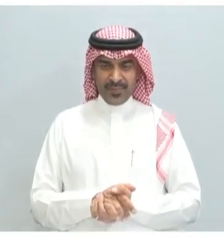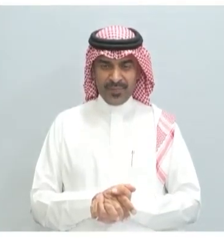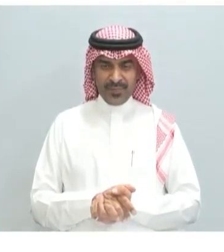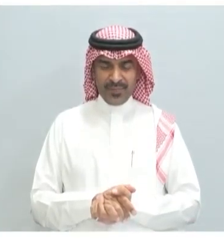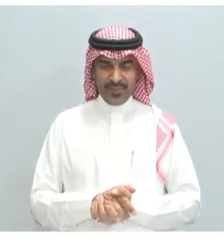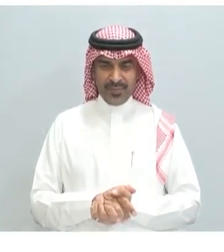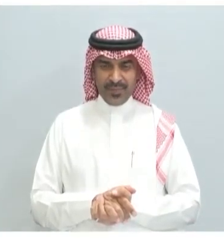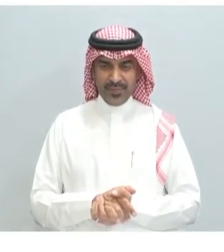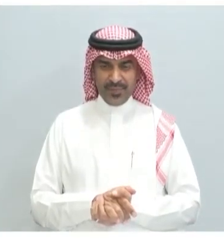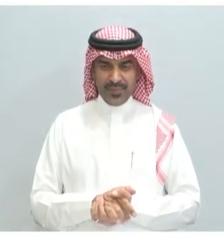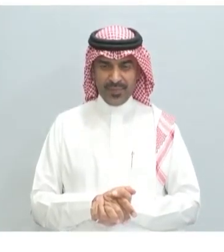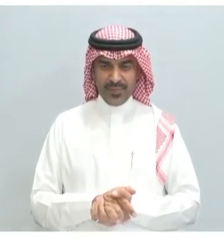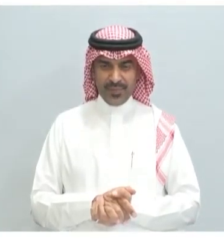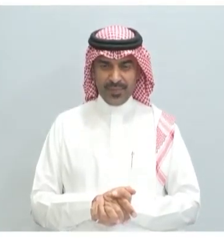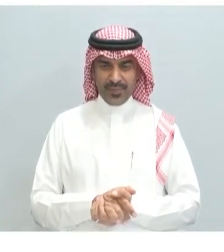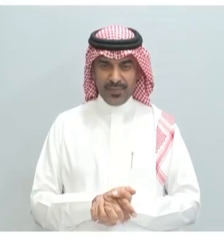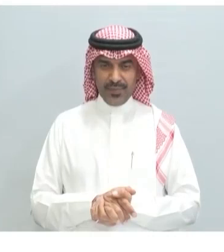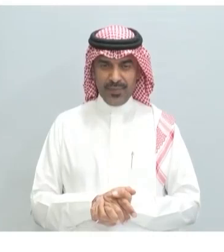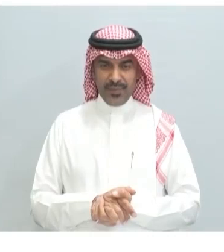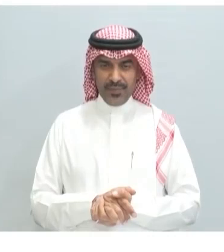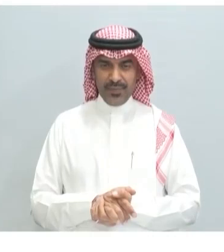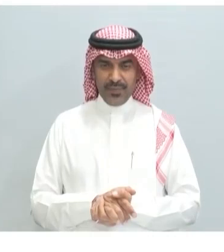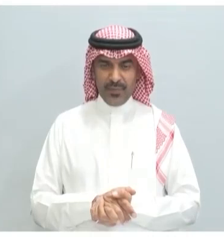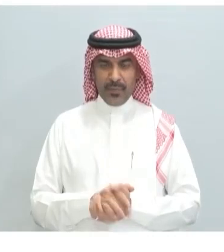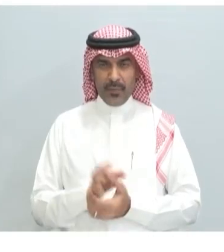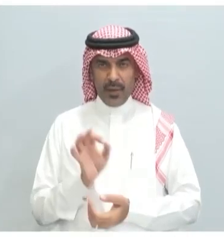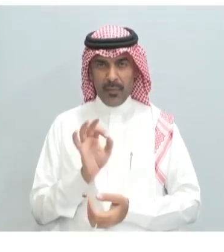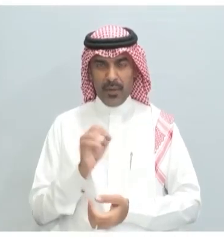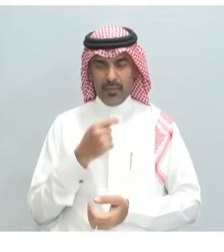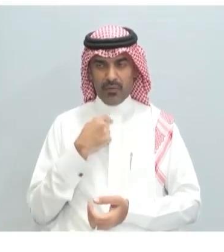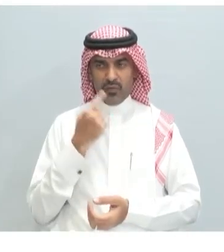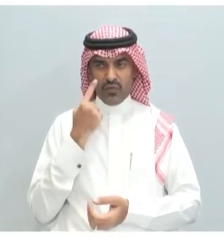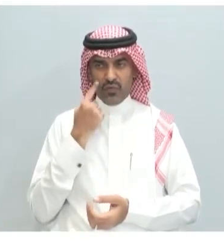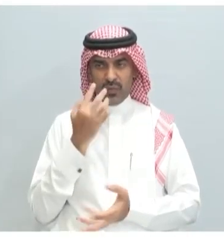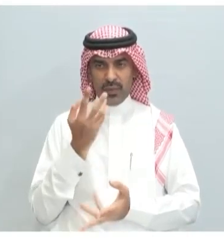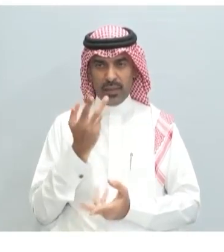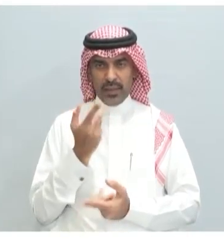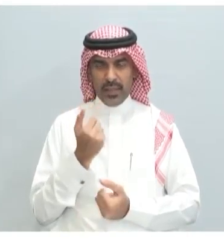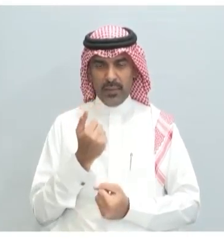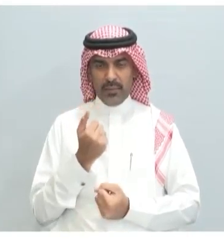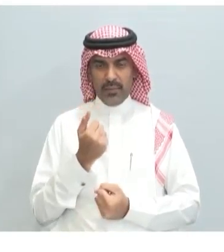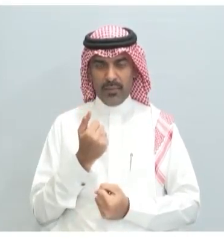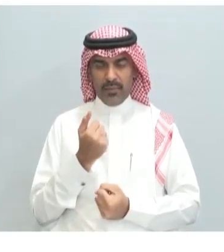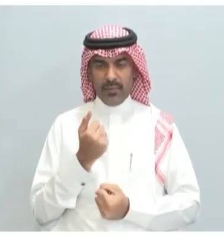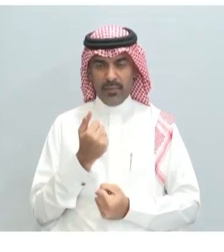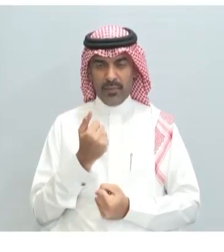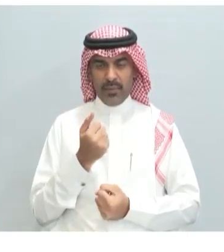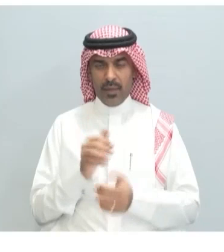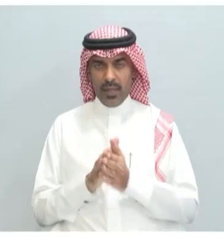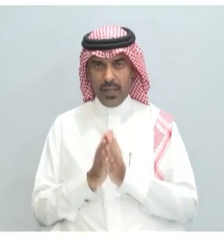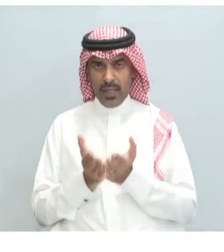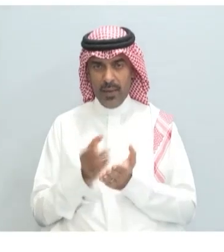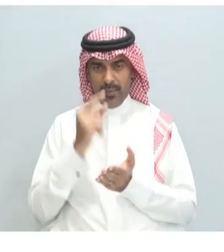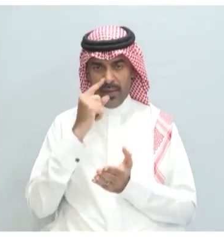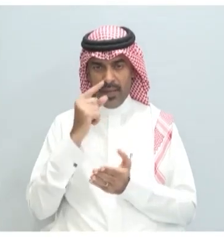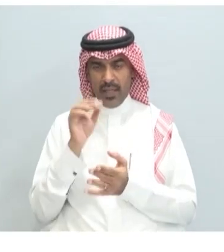متنافيان بهذا الشكل فمثلا لو حبيت تحسب احتمالها الان فنقول احتمال مثلا الكتاب الديني مثلا نسميه